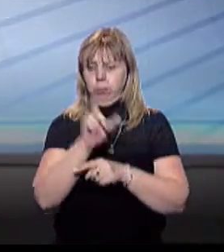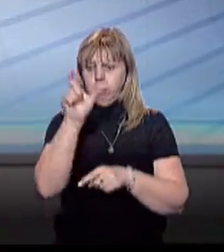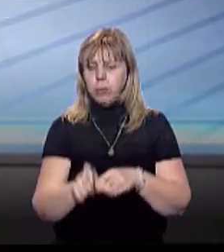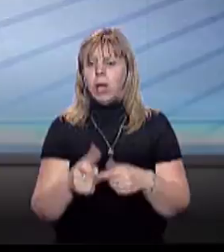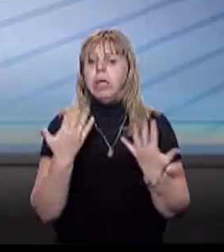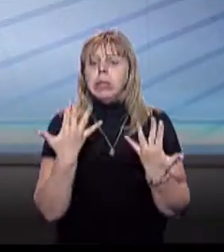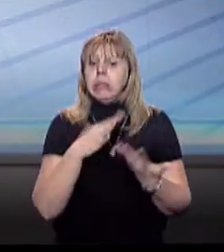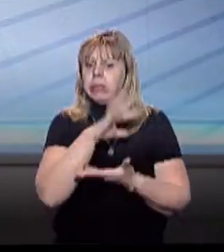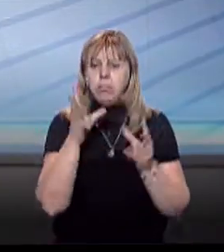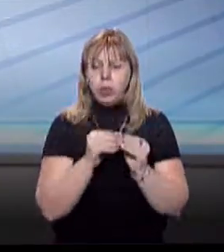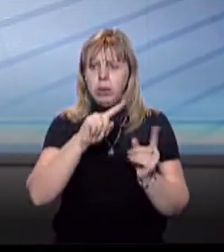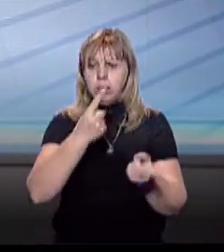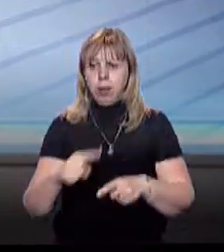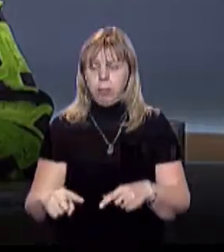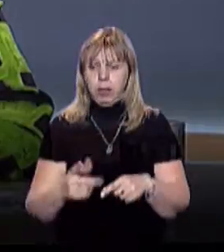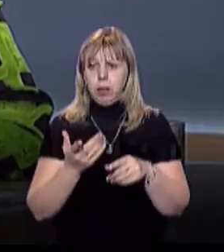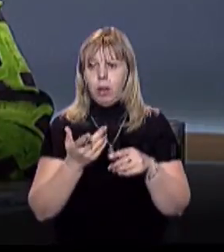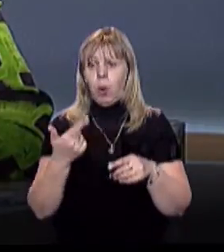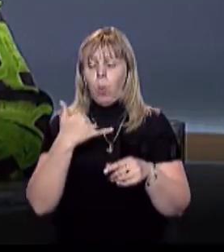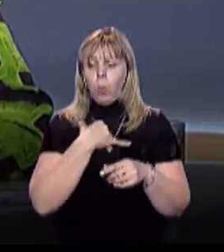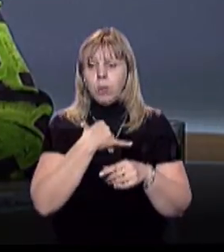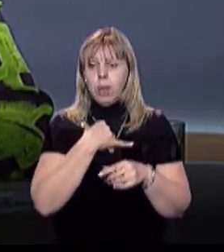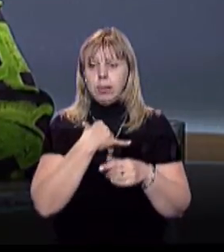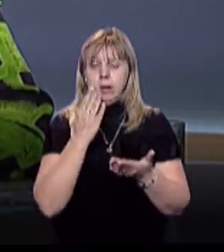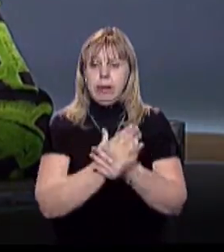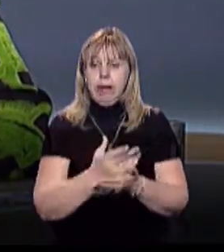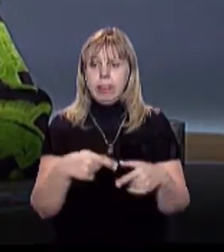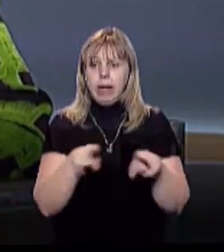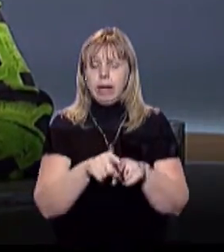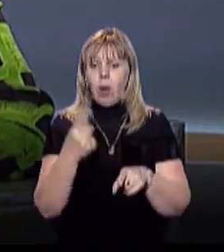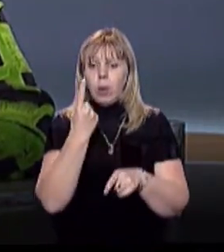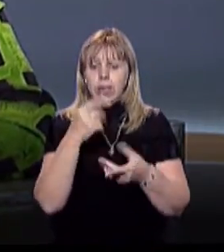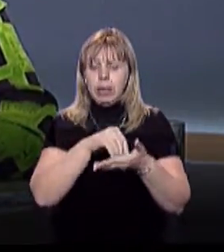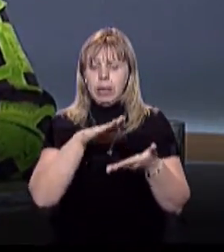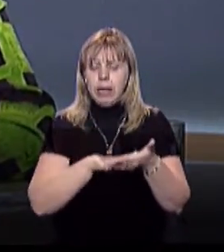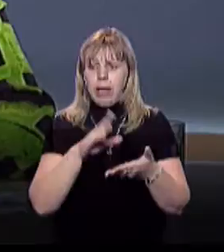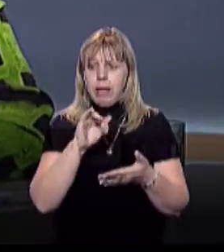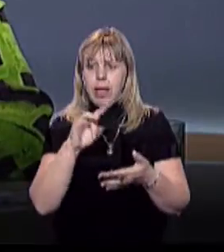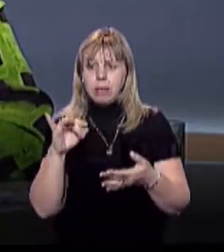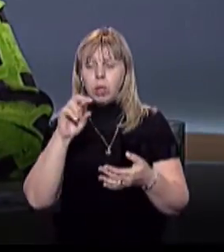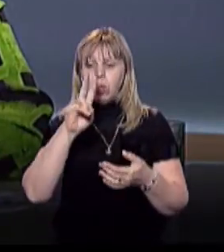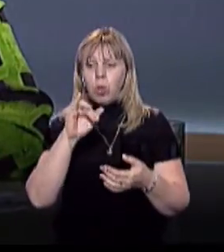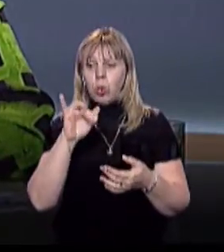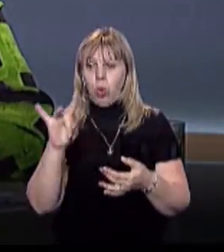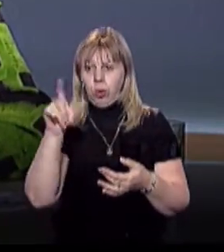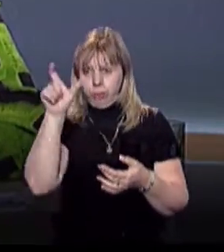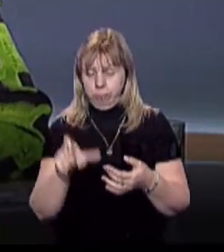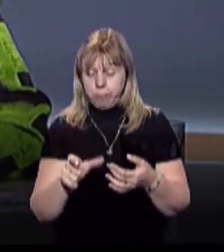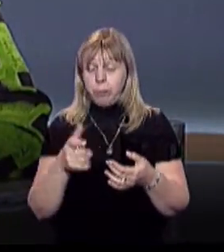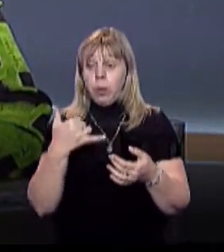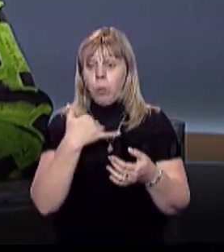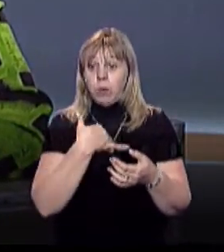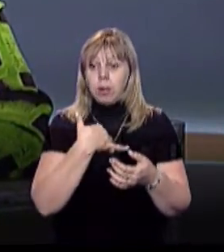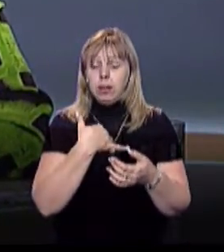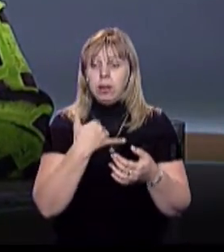Скільки загалом їх на Закарпатті? У нас є такий єдиний реєстр донорів. Там у нас